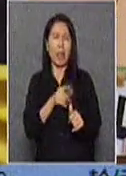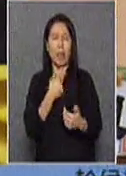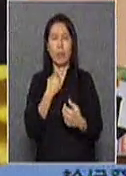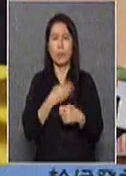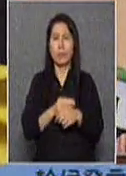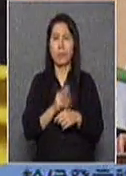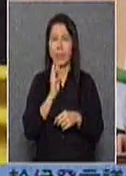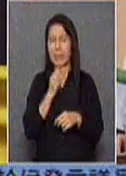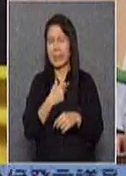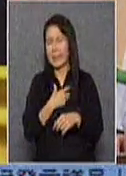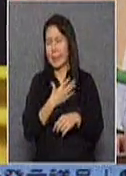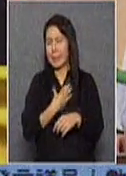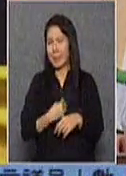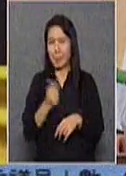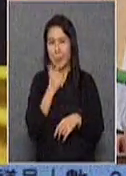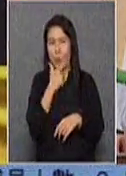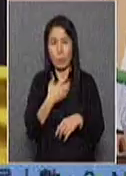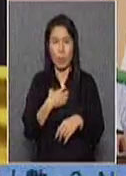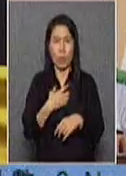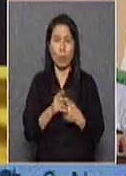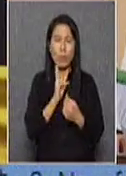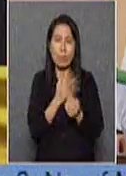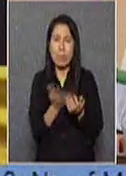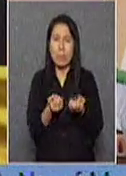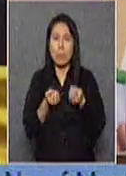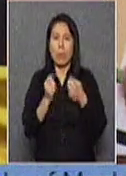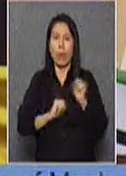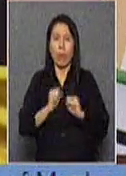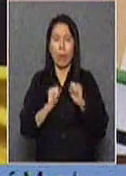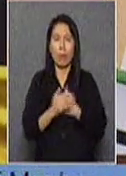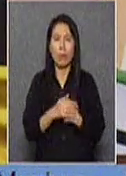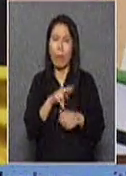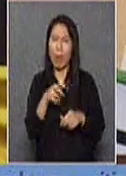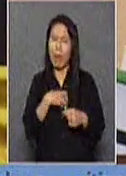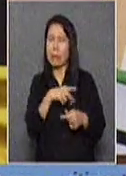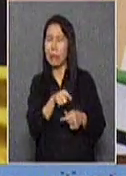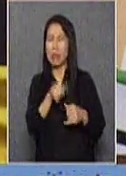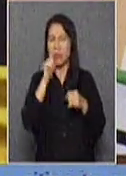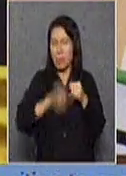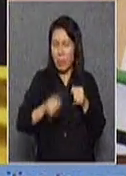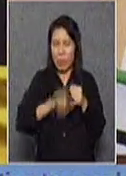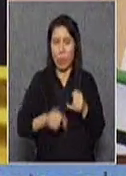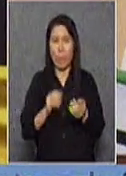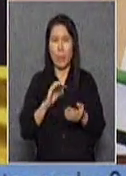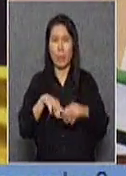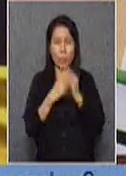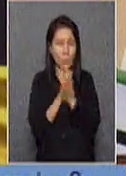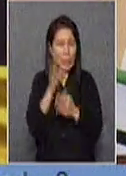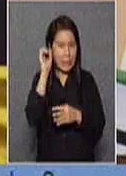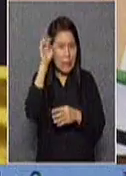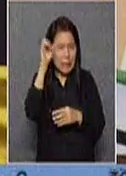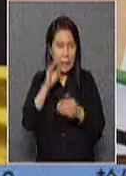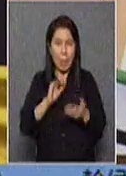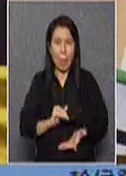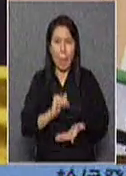不喜悦的形式，即有些是不接受的態度呢，就說那些人最後那天才將意見交